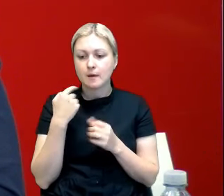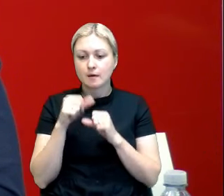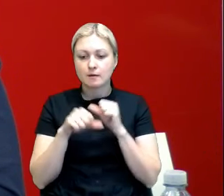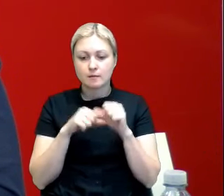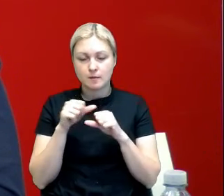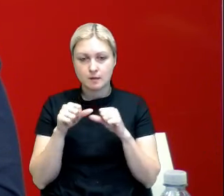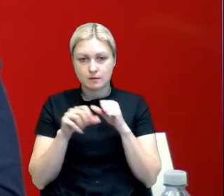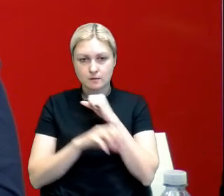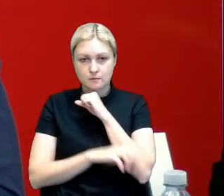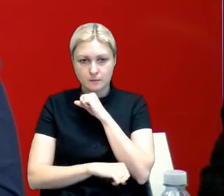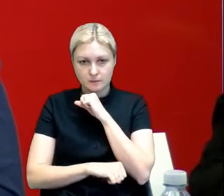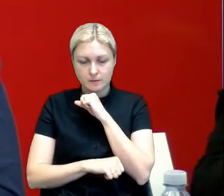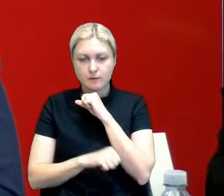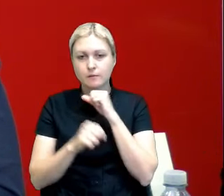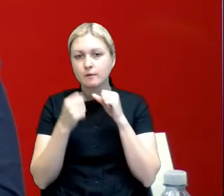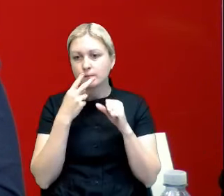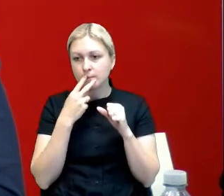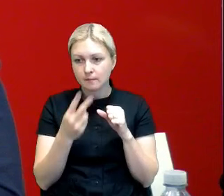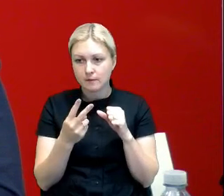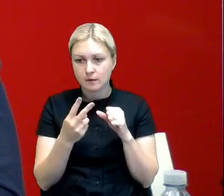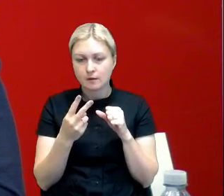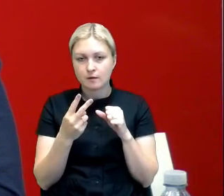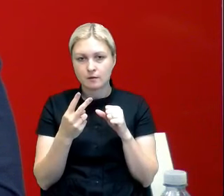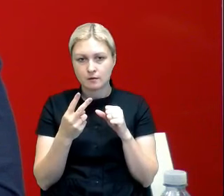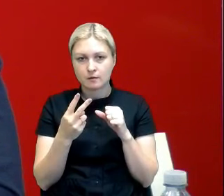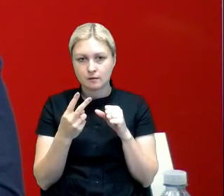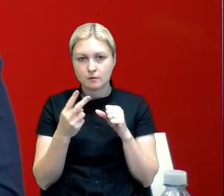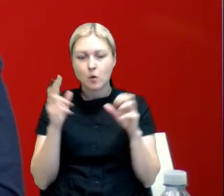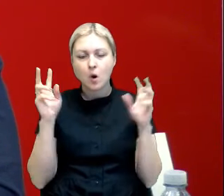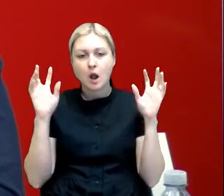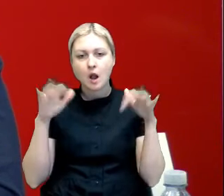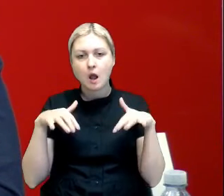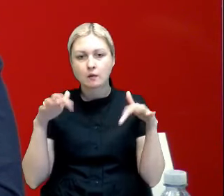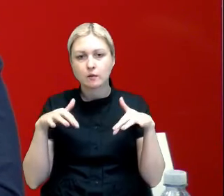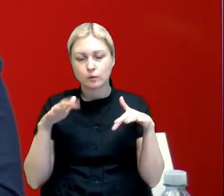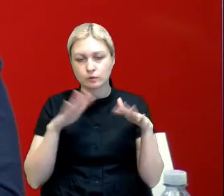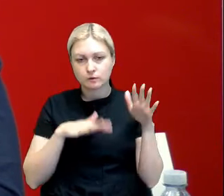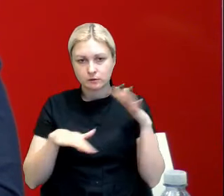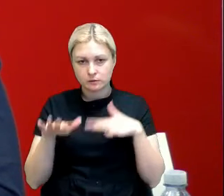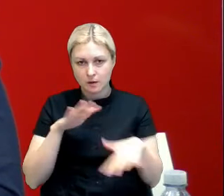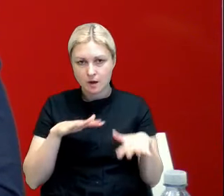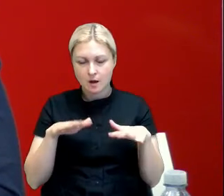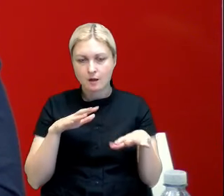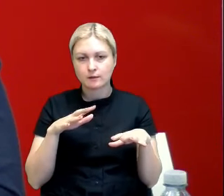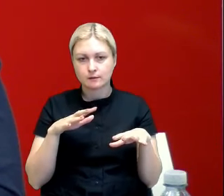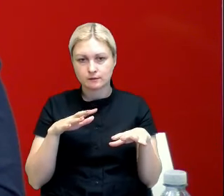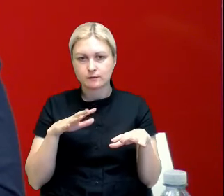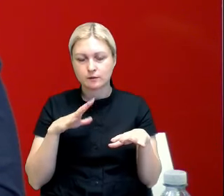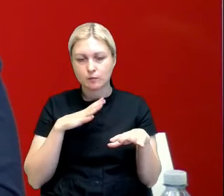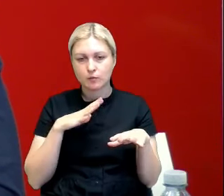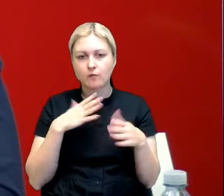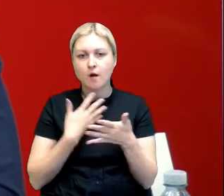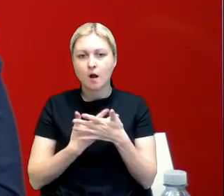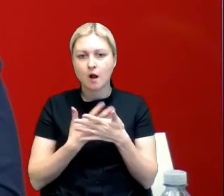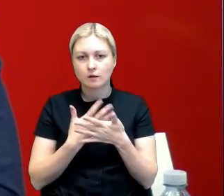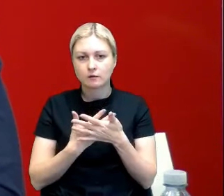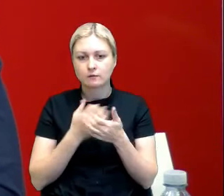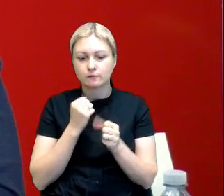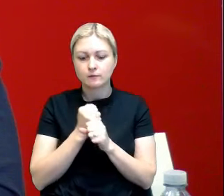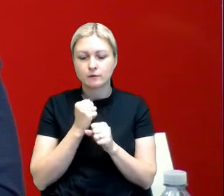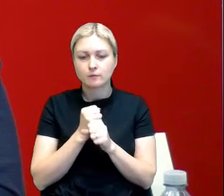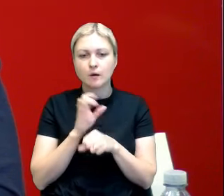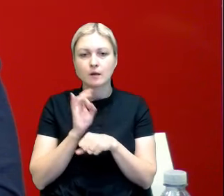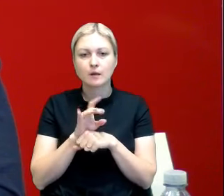a matant liūčių pasekmes a buvo intensyvus darbas su klaipėdos